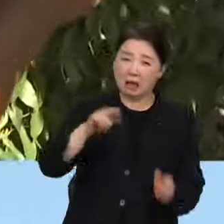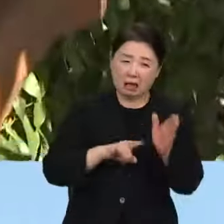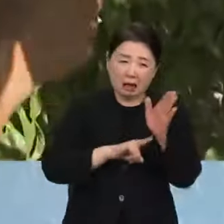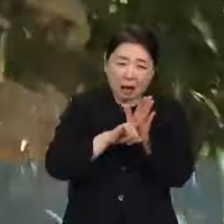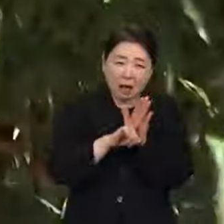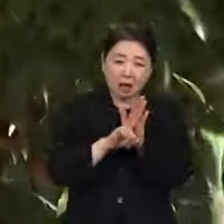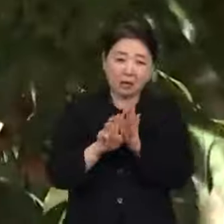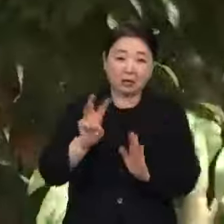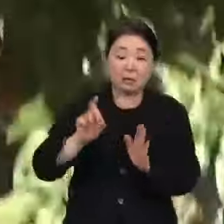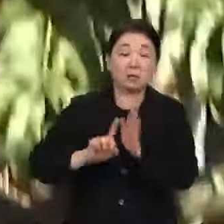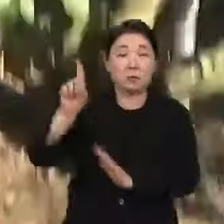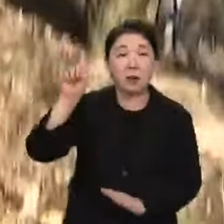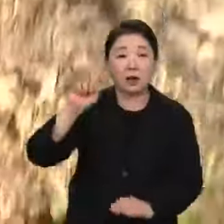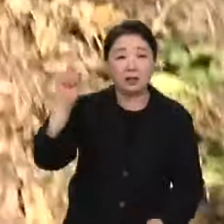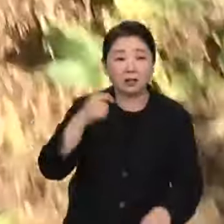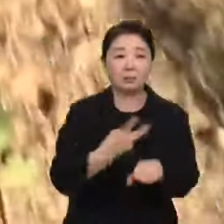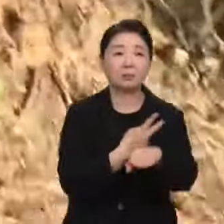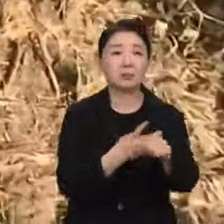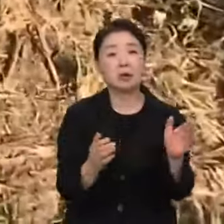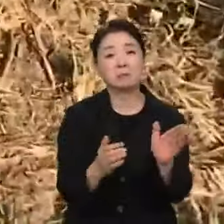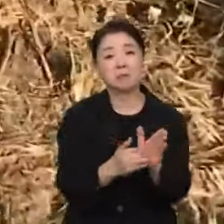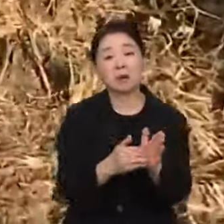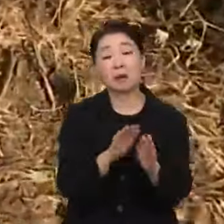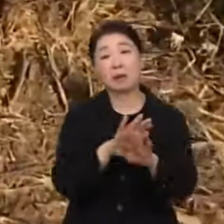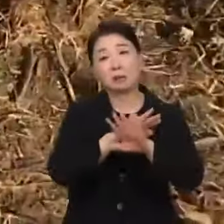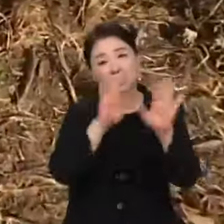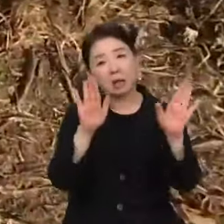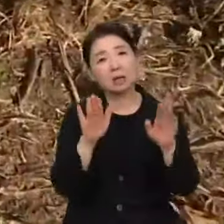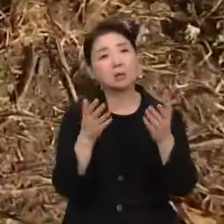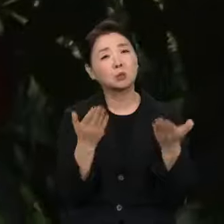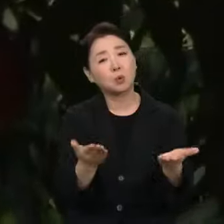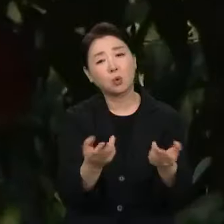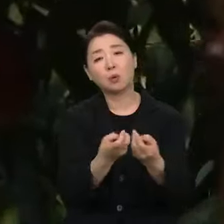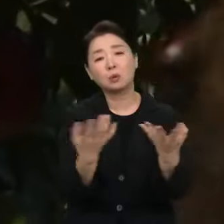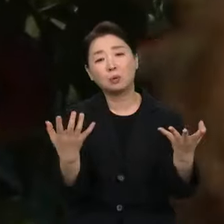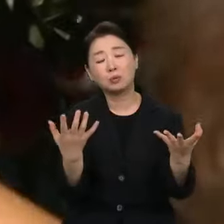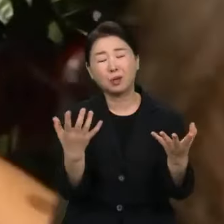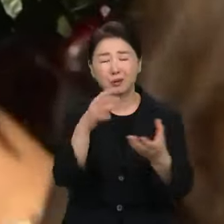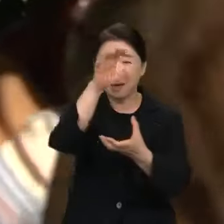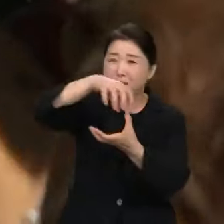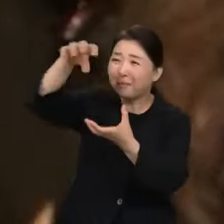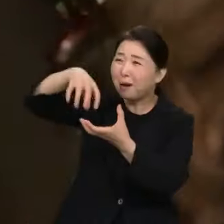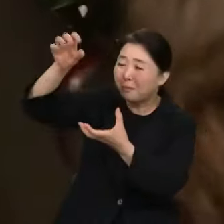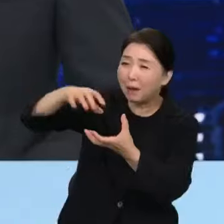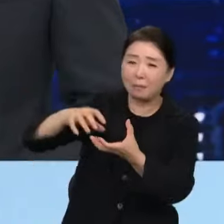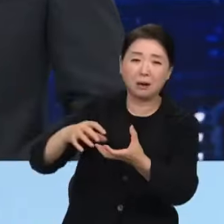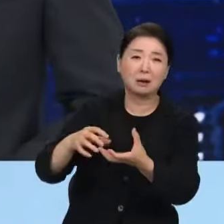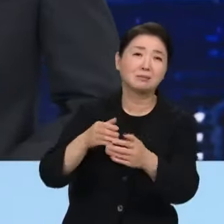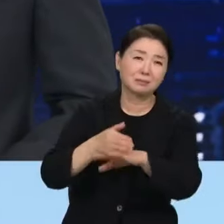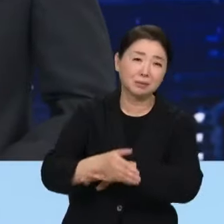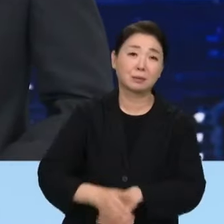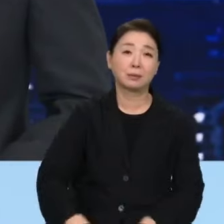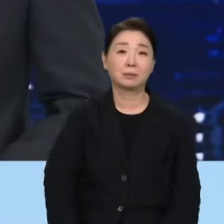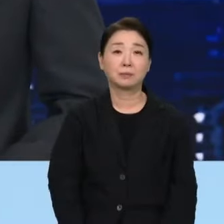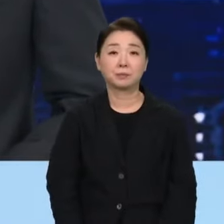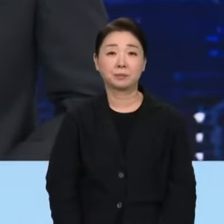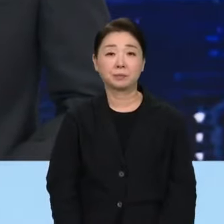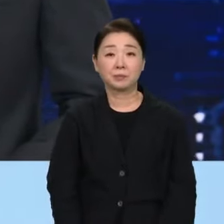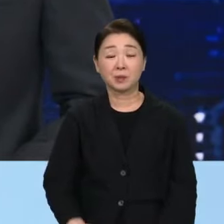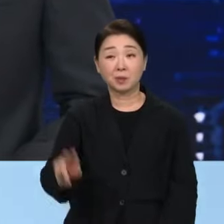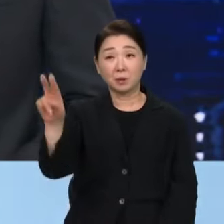넘어서 새벽에 2시간 따고 낮에는 쉴 수밖에 없어서 수확이 더딥니다. 네, 그곳에